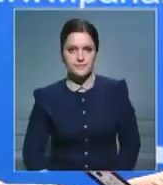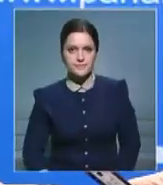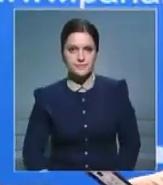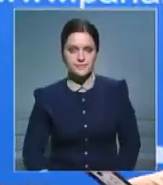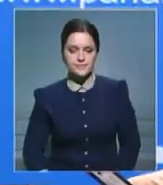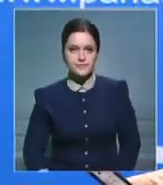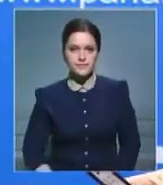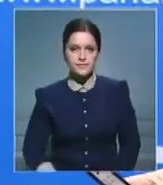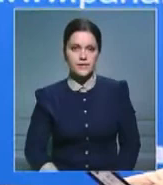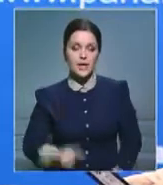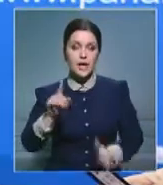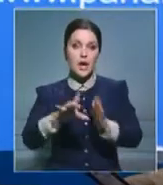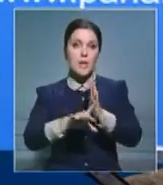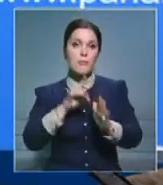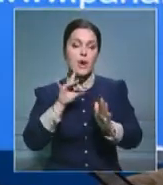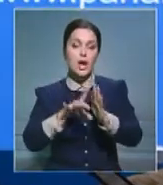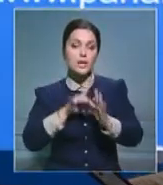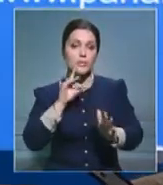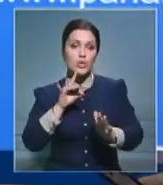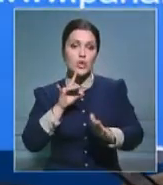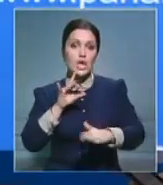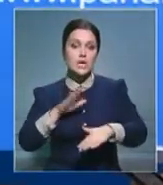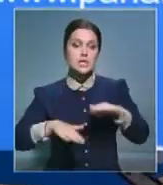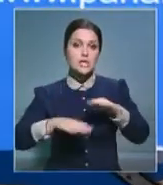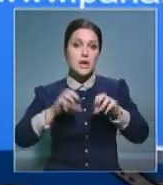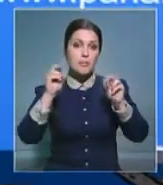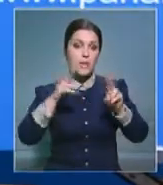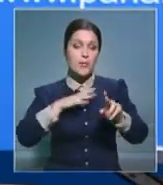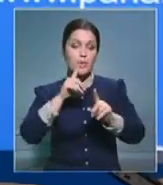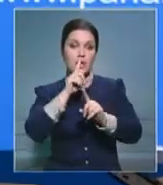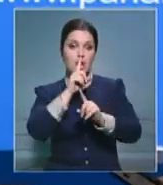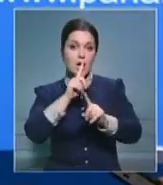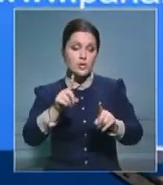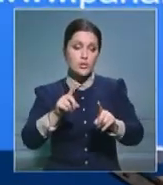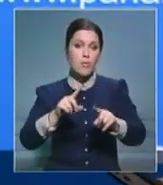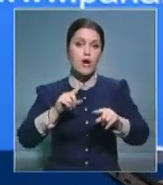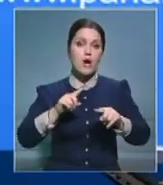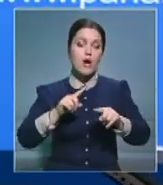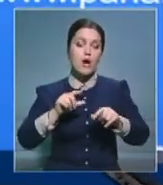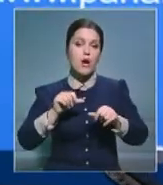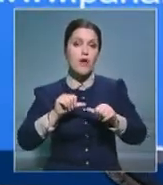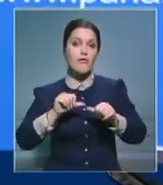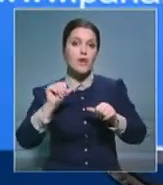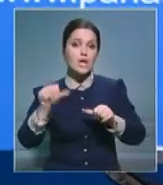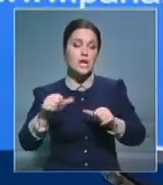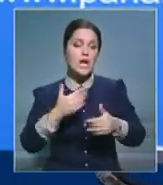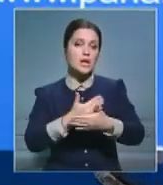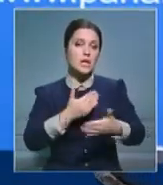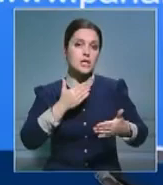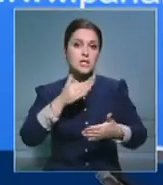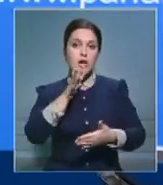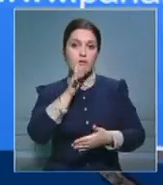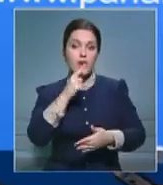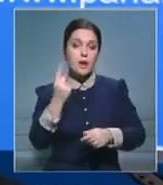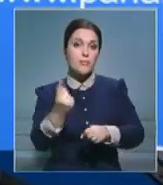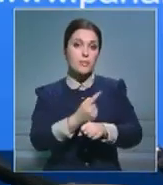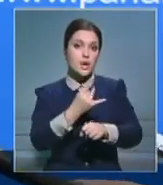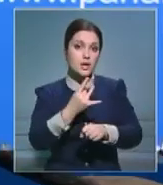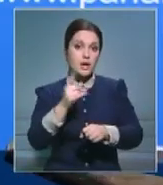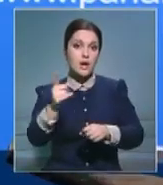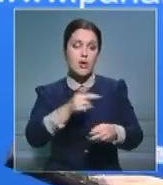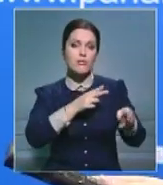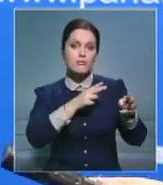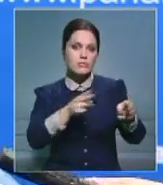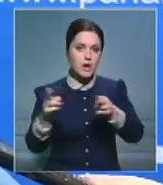Этот подбор кадров прошел особенно, в отличие с другими временами, потому как впервые во все регионы выехали